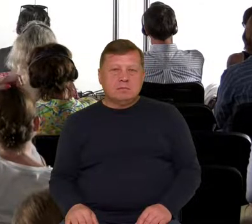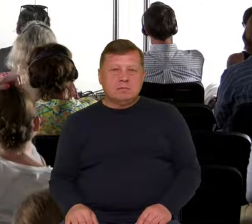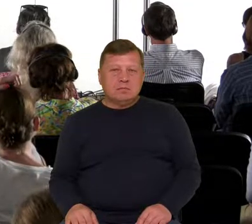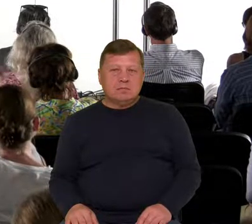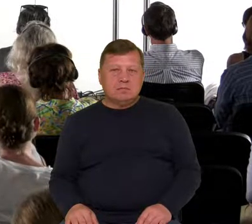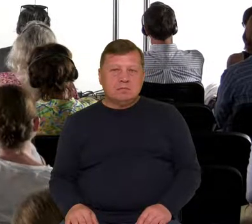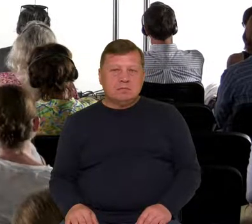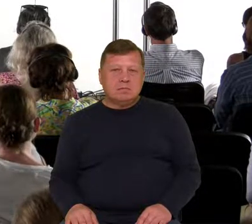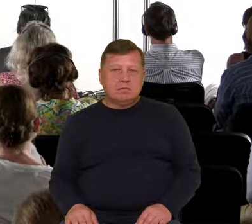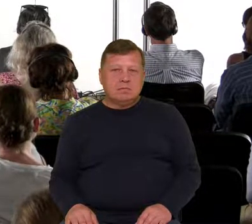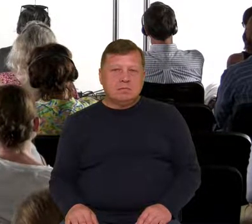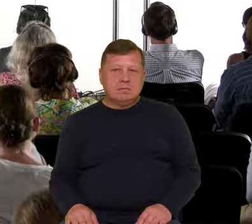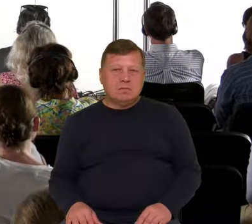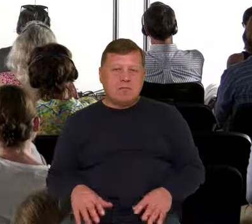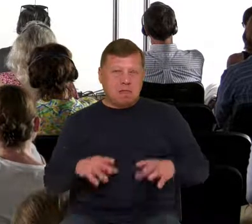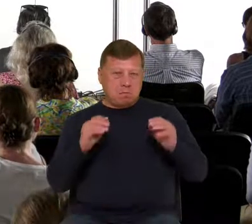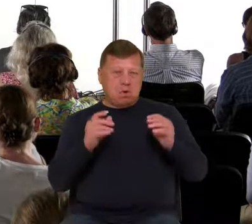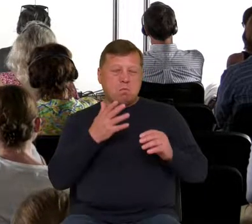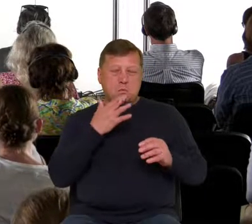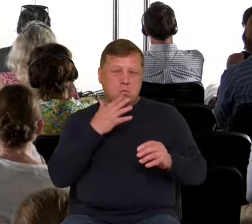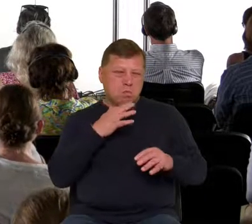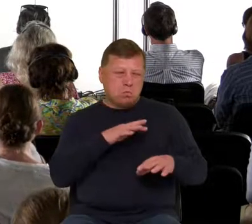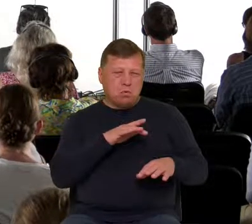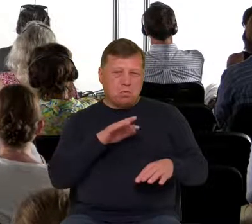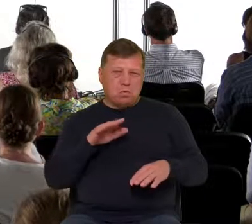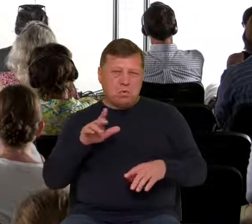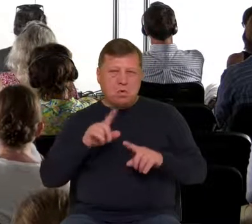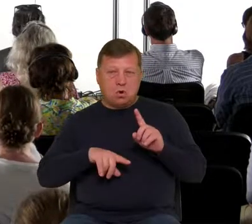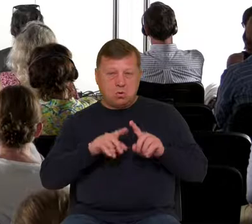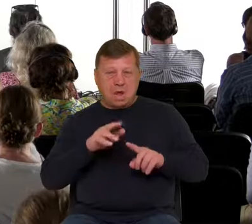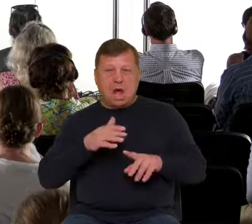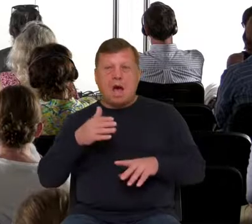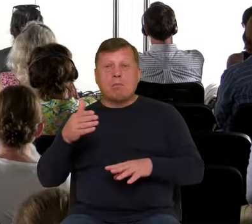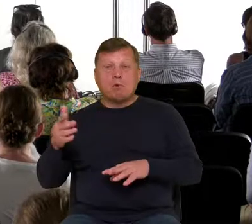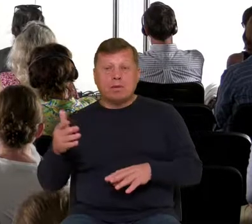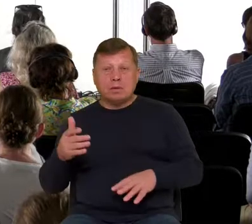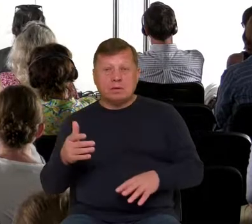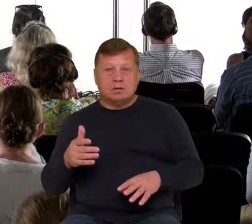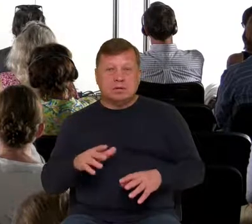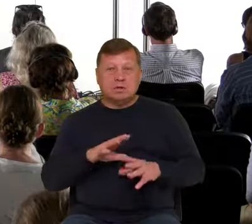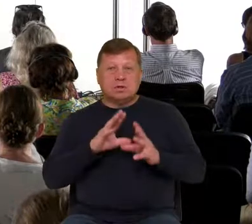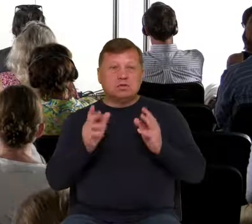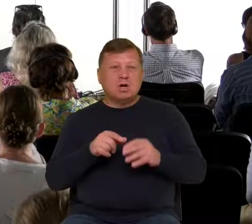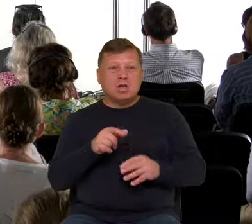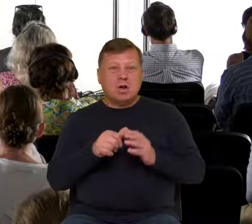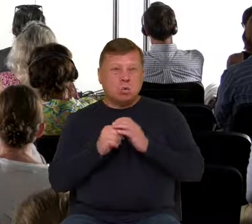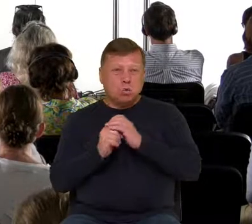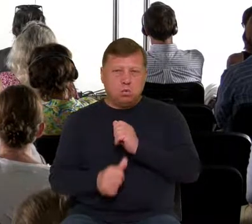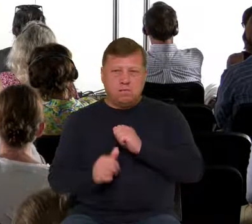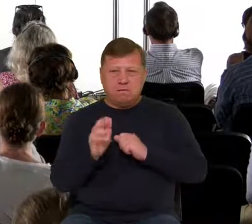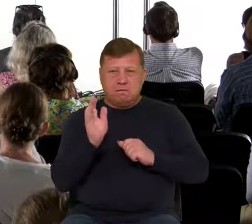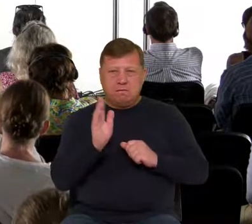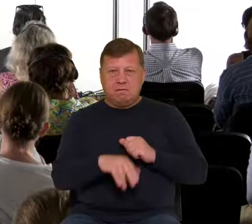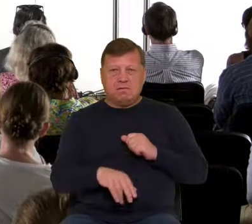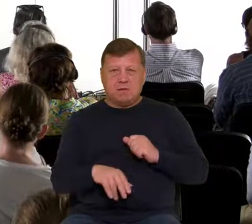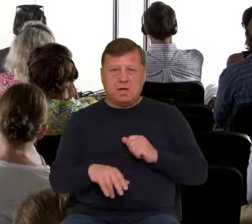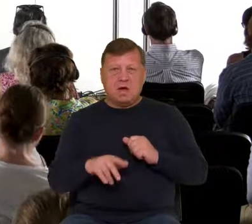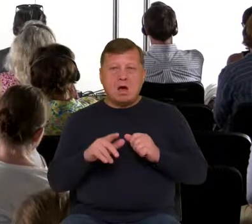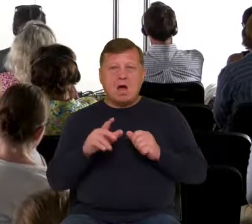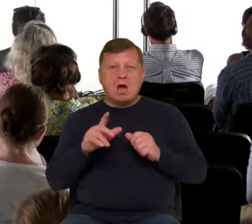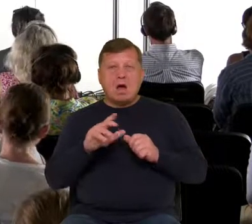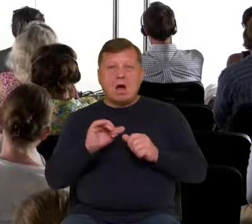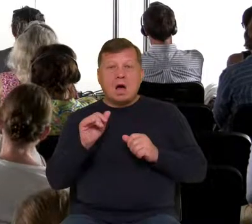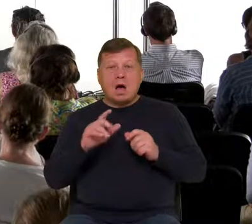Brzmi to na początku tak bardzo normalnie, ale on mówi, wszystko to gówno, dopóki już nie jest gównem.